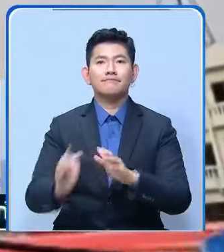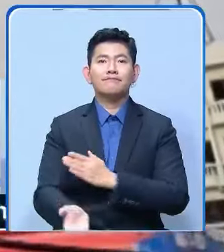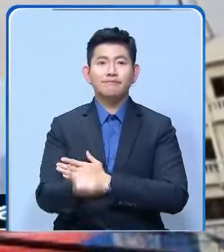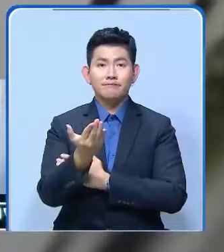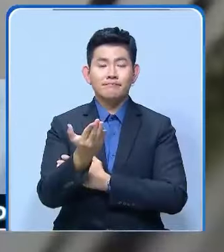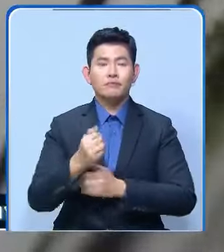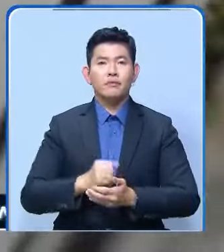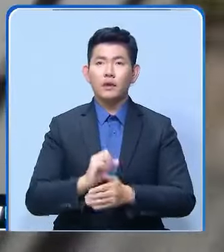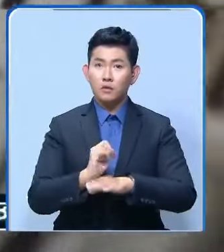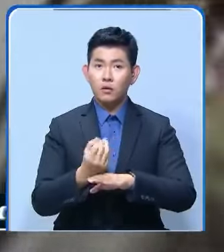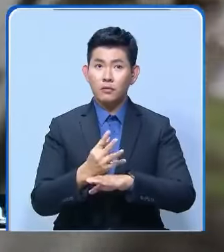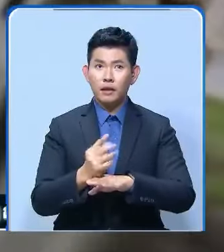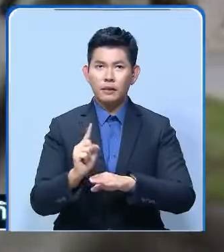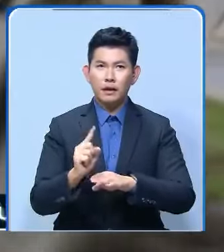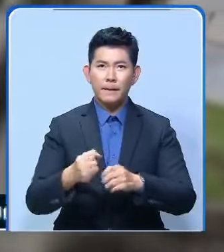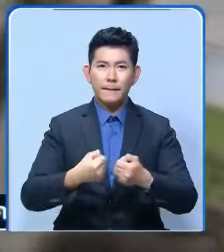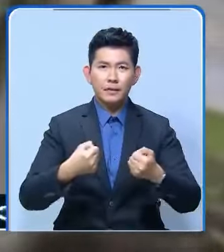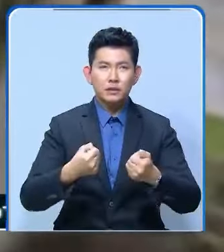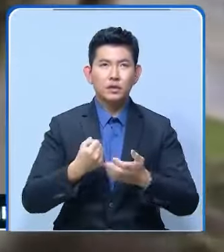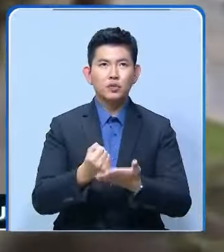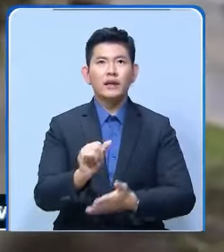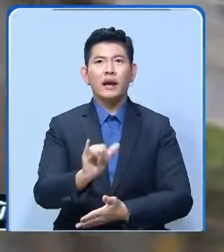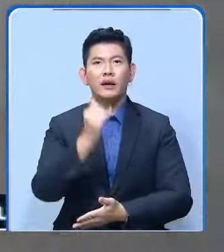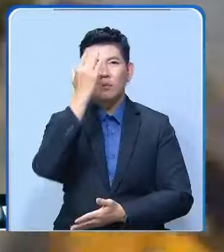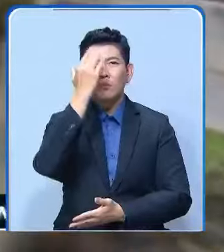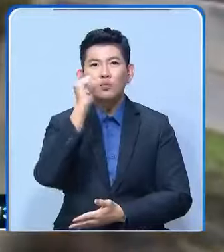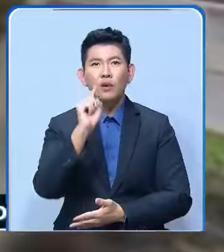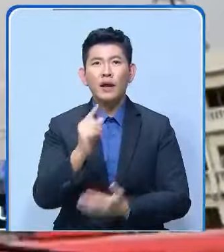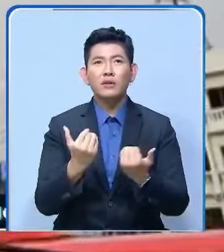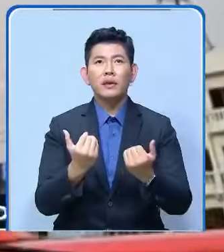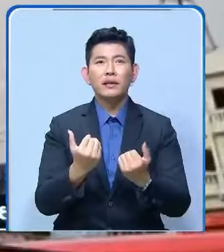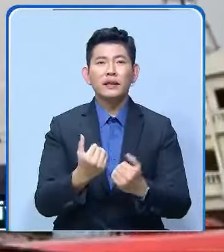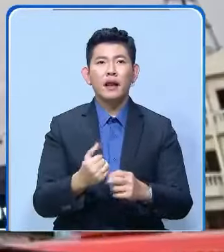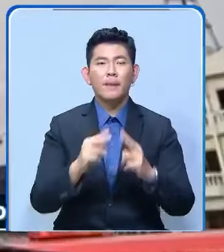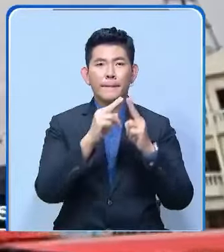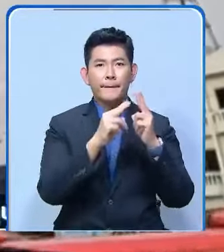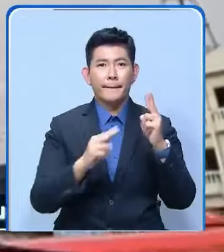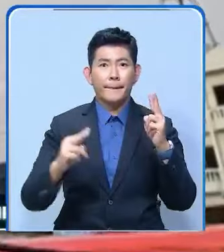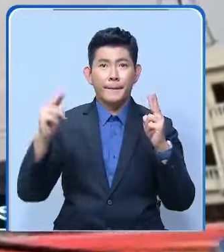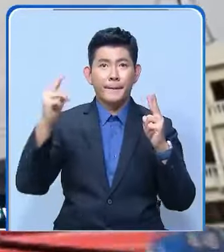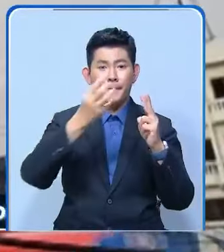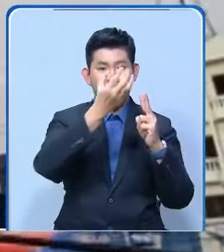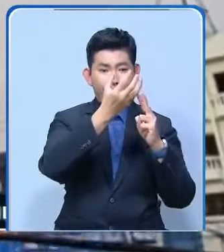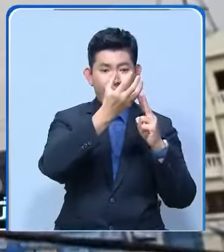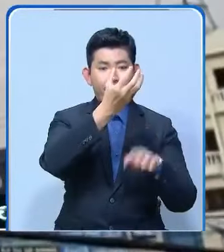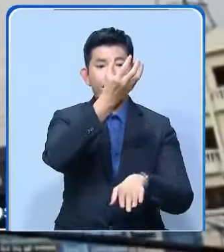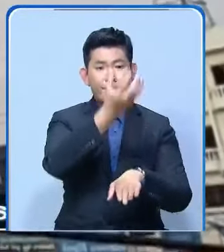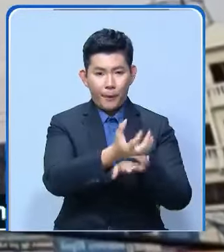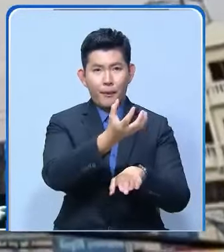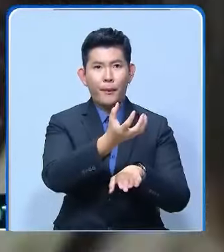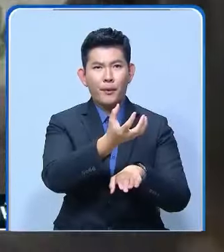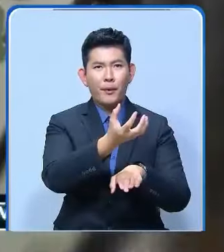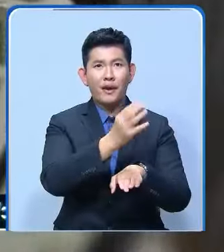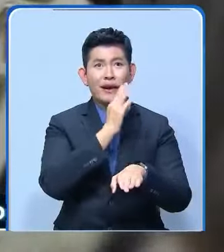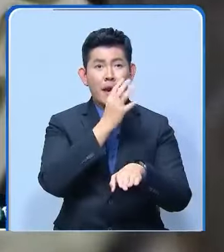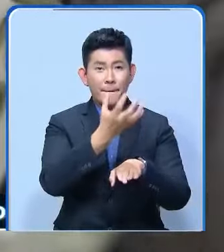ที่กู้ภัยไปถึงยังเปิดประตูอะไรช่วยไม่ได้เลยนะเป็นเราก็ไม่กล้าแตะนะเพราะว่ายังไงหม้อแปลงมันมาสายไฟมันพาดเห็นไหม น่ากลัว สุ่ม4สุ่ม